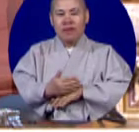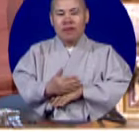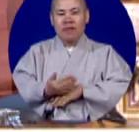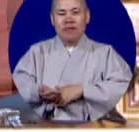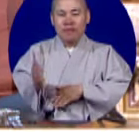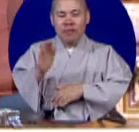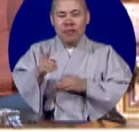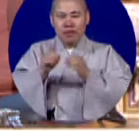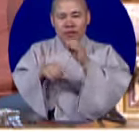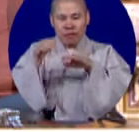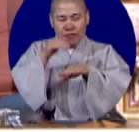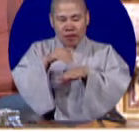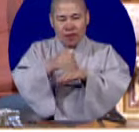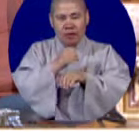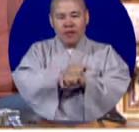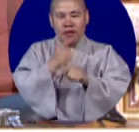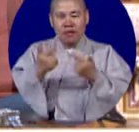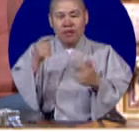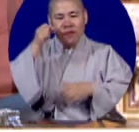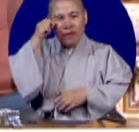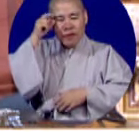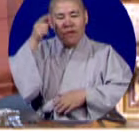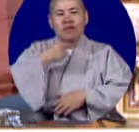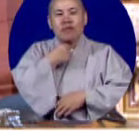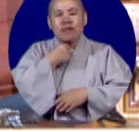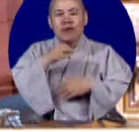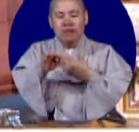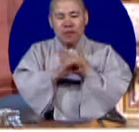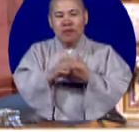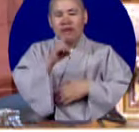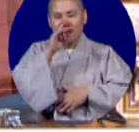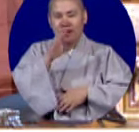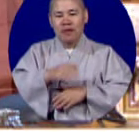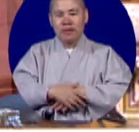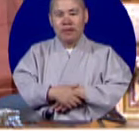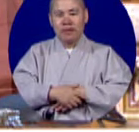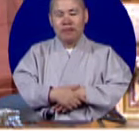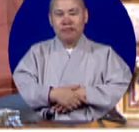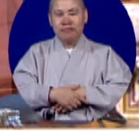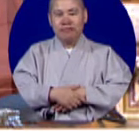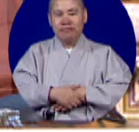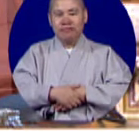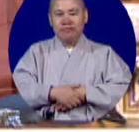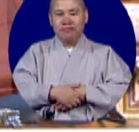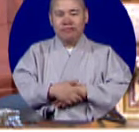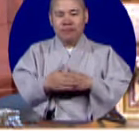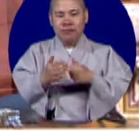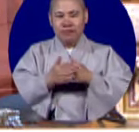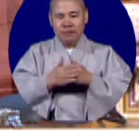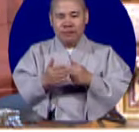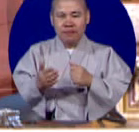그런데 수행은 안 하고 깨닫는 것만 바라면 안 오는 거예요, 그게요. 그래서